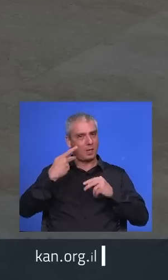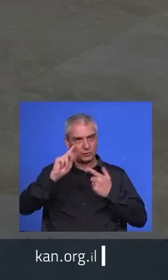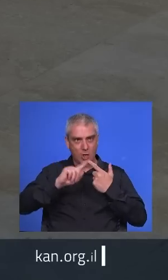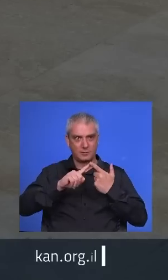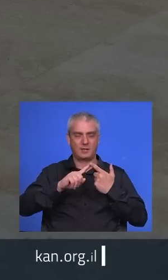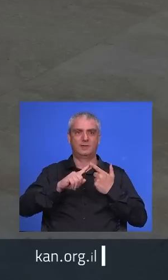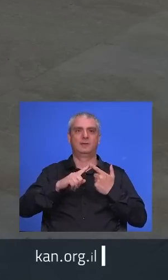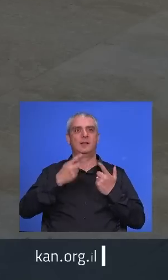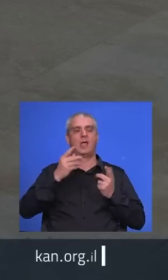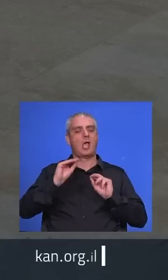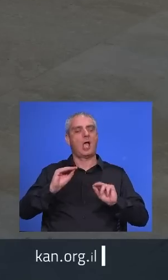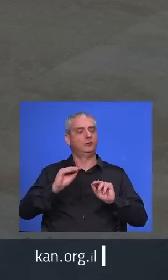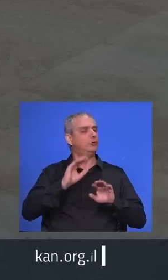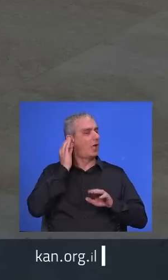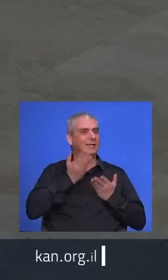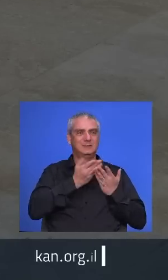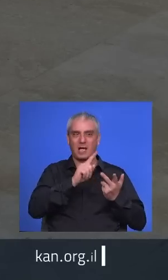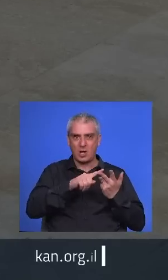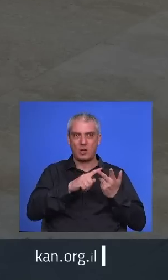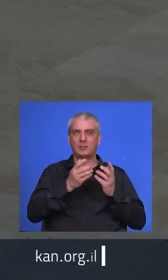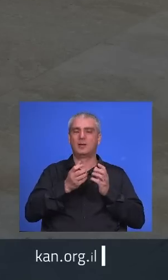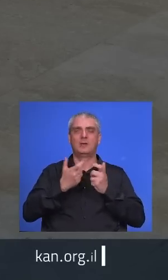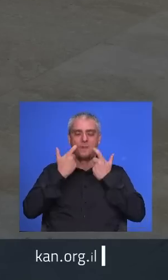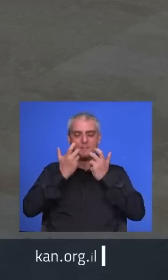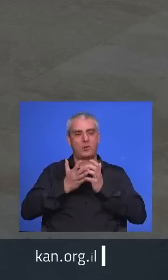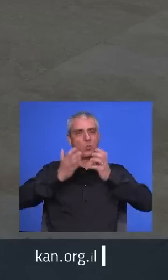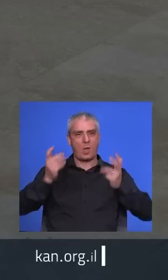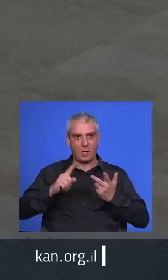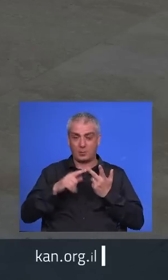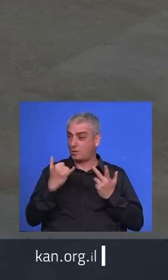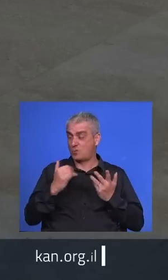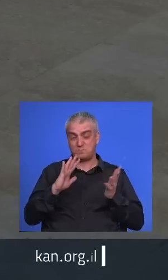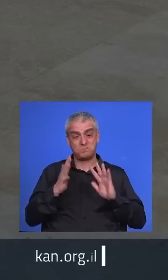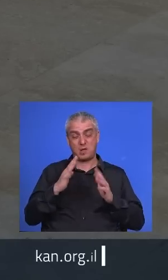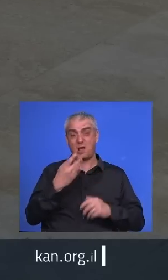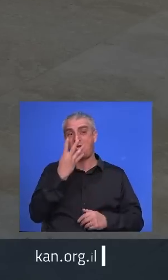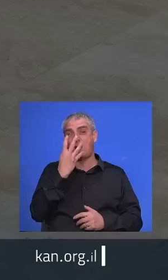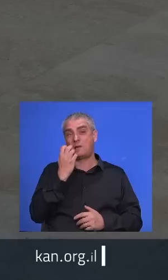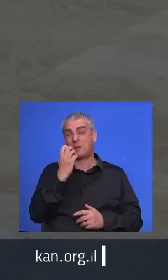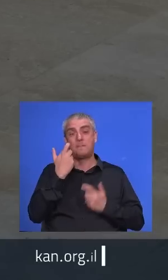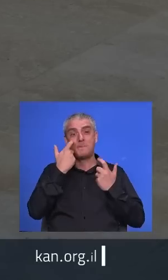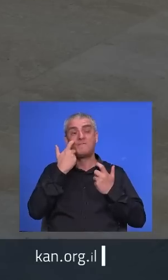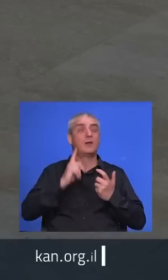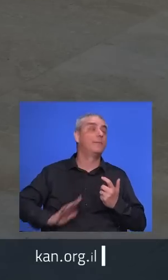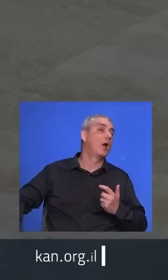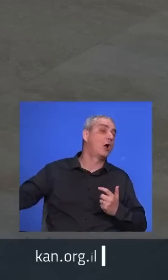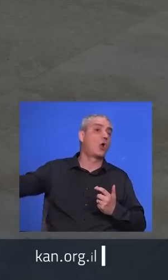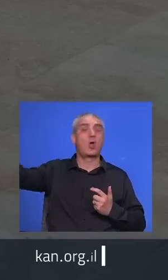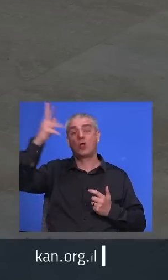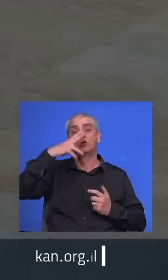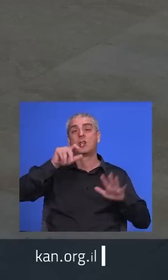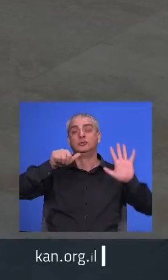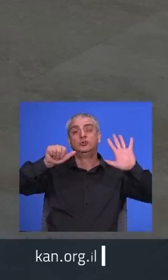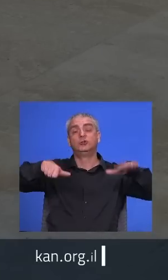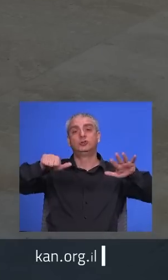לסייעות וגננות, הכשרת הסייעות, הרחבת מערך הפיקוח. היום יש בערך 40 וקצת מפקחים על יותר